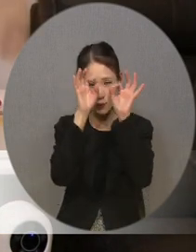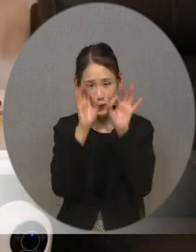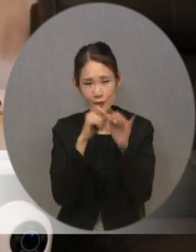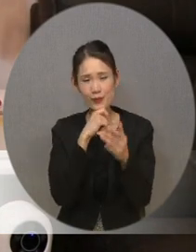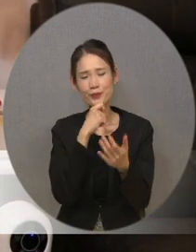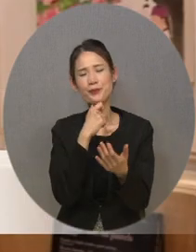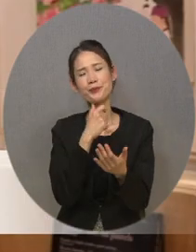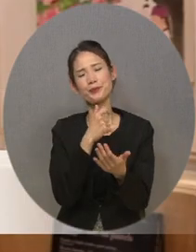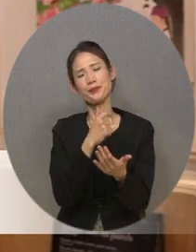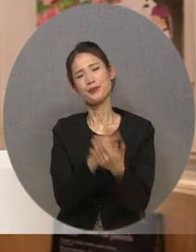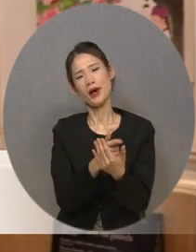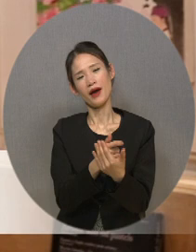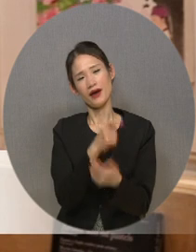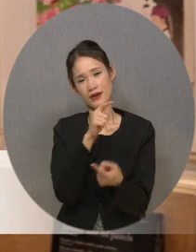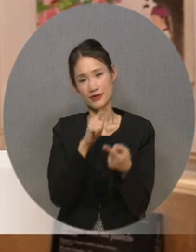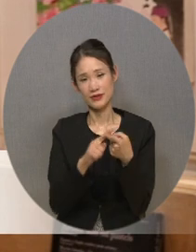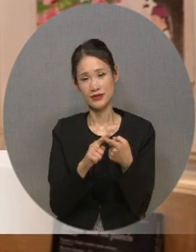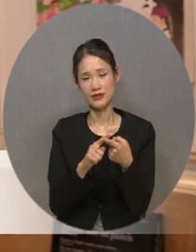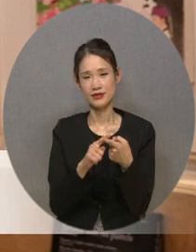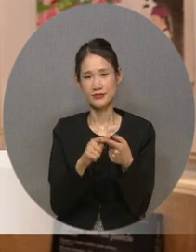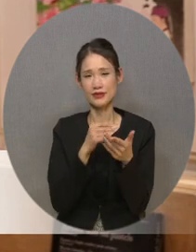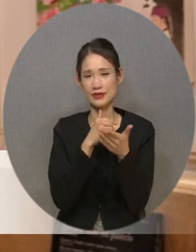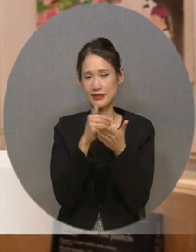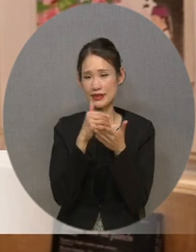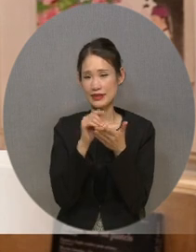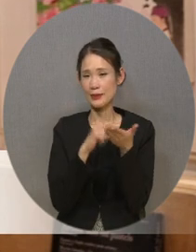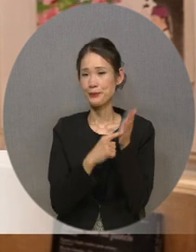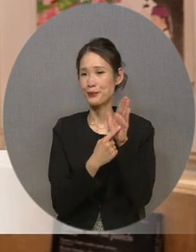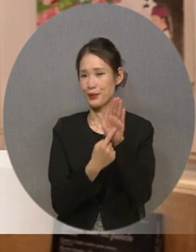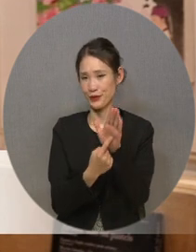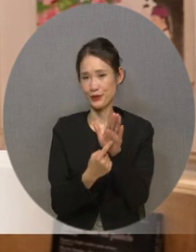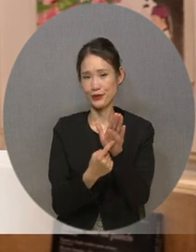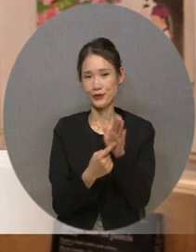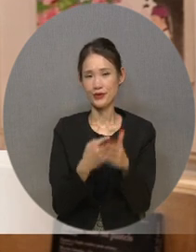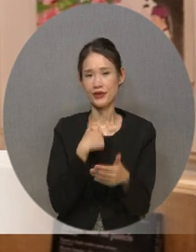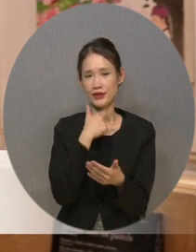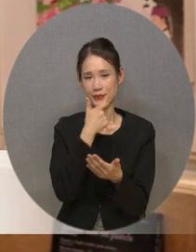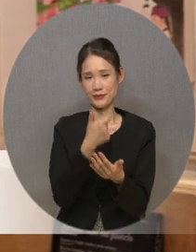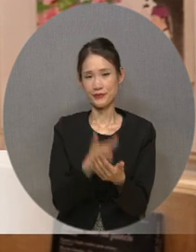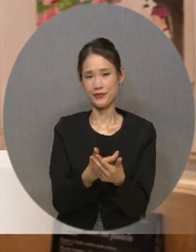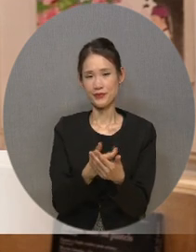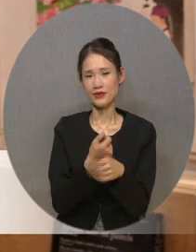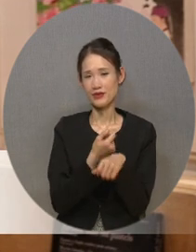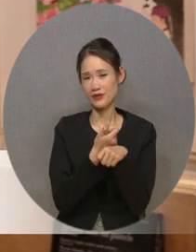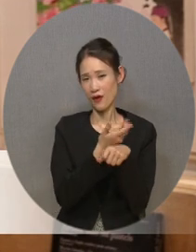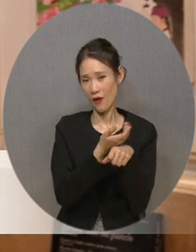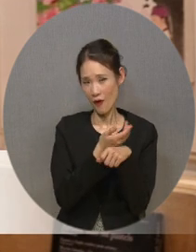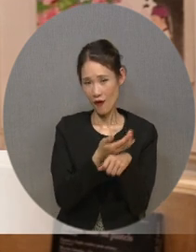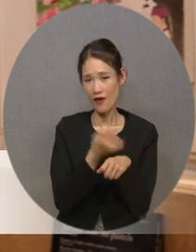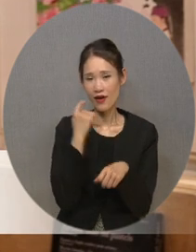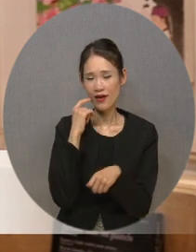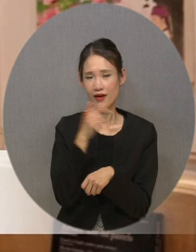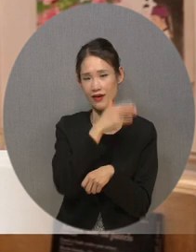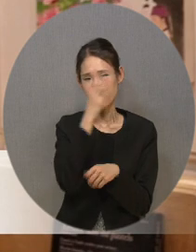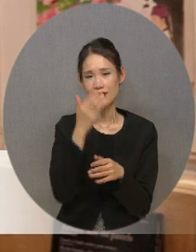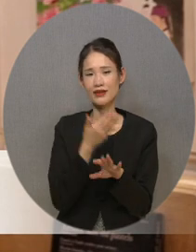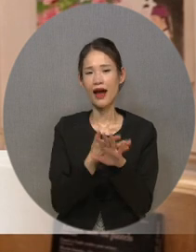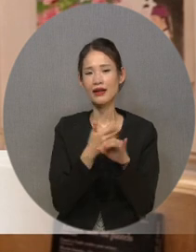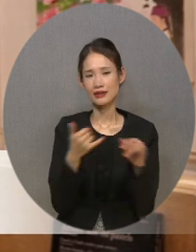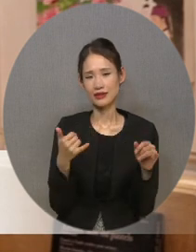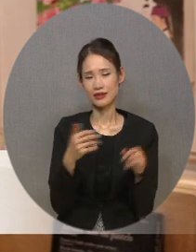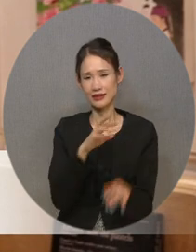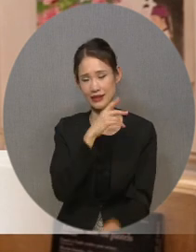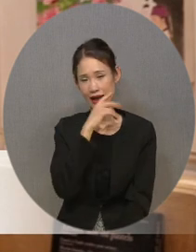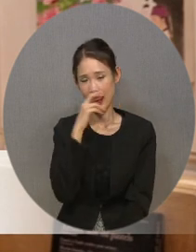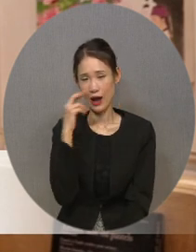감동받고 또 이거를 한번 표현해서 내가 이렇게 반동받는 그 아름다운 동백을 다른